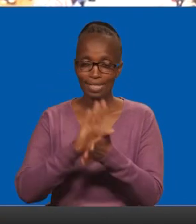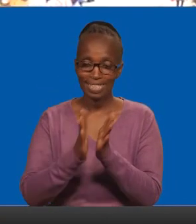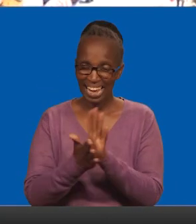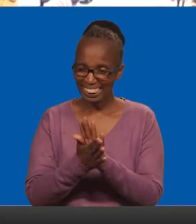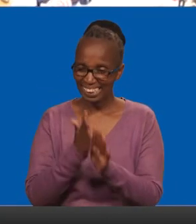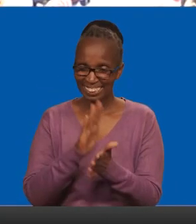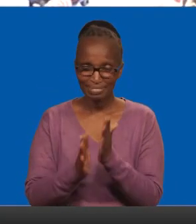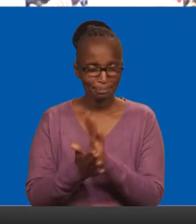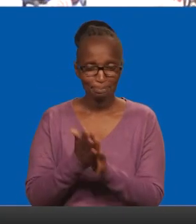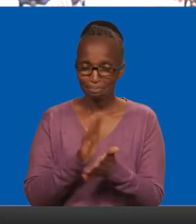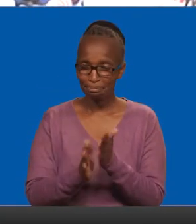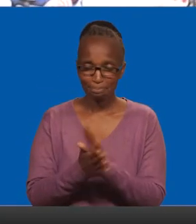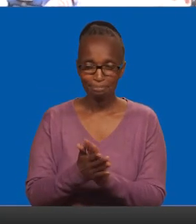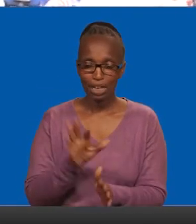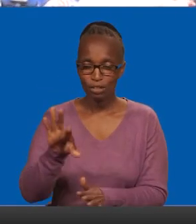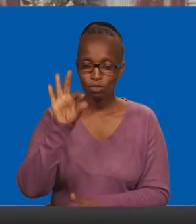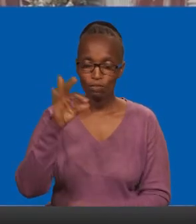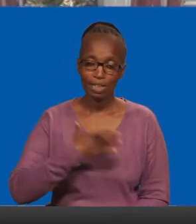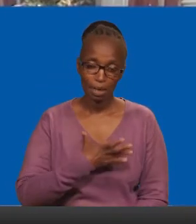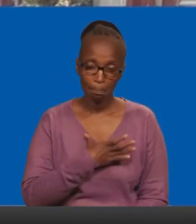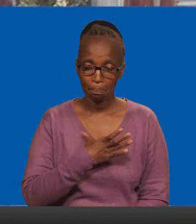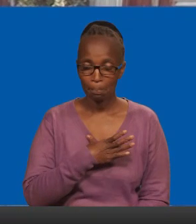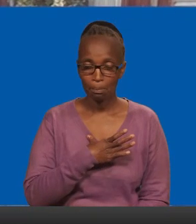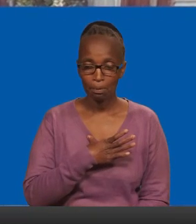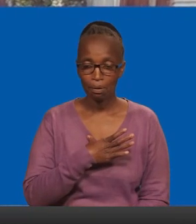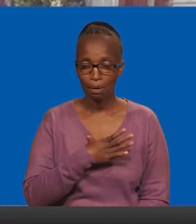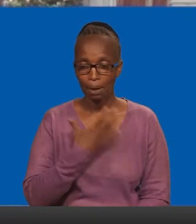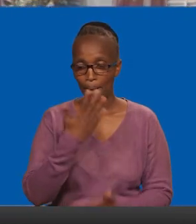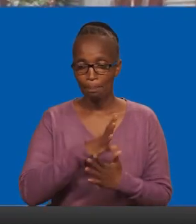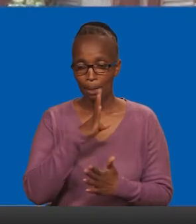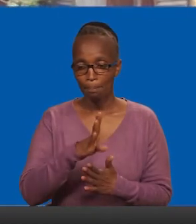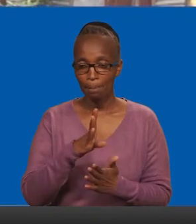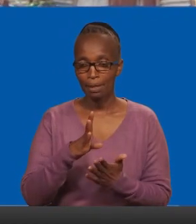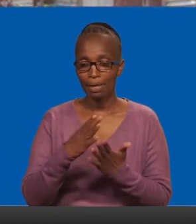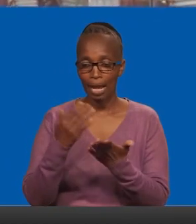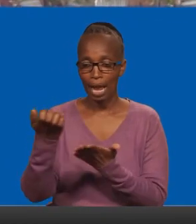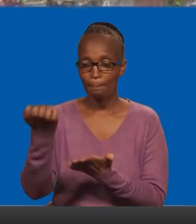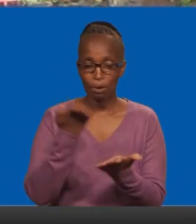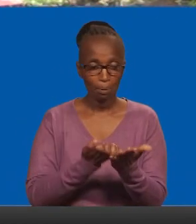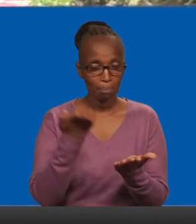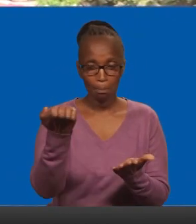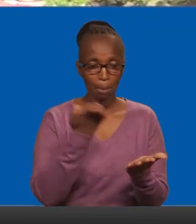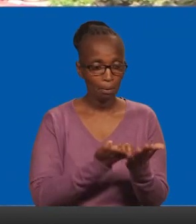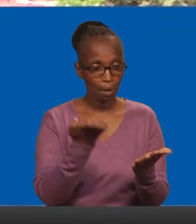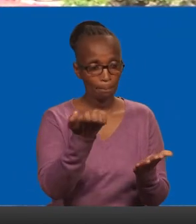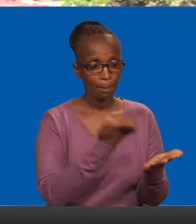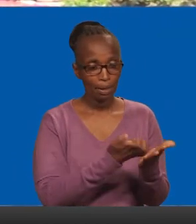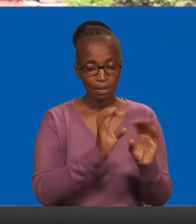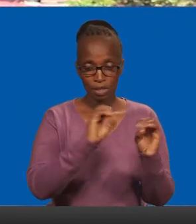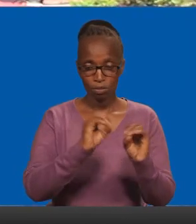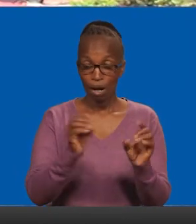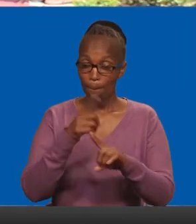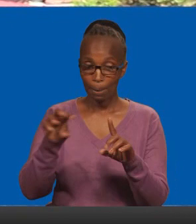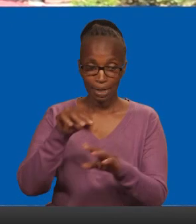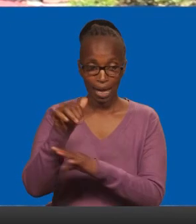wana demote watu wa employ. Wakenya wengine wakisema watajaribu kupunguza matumizi yao ili yaambatane na